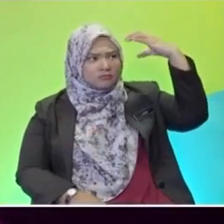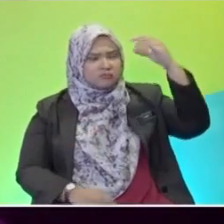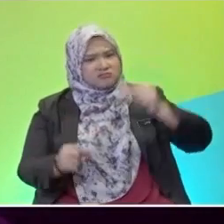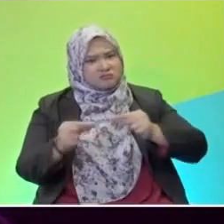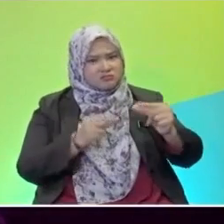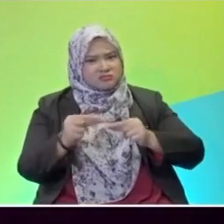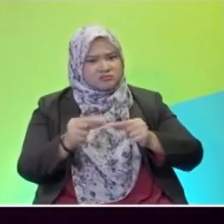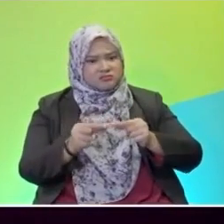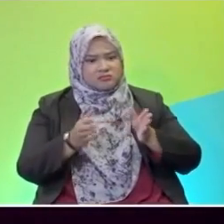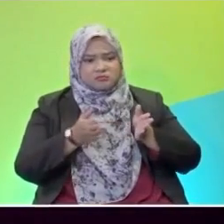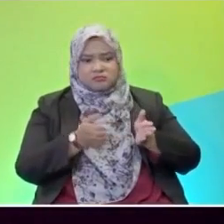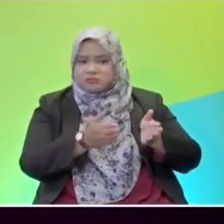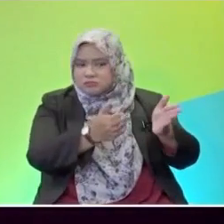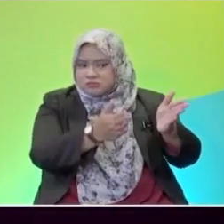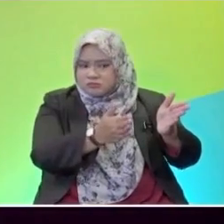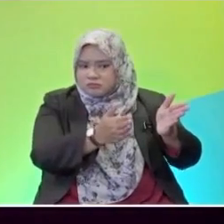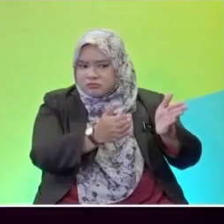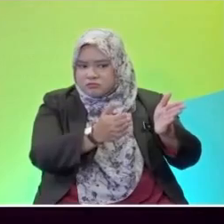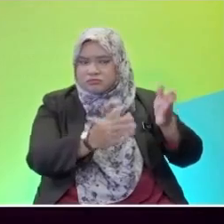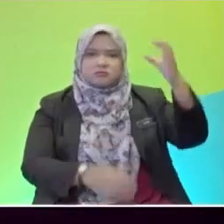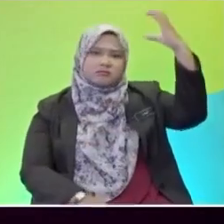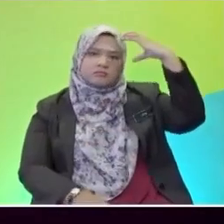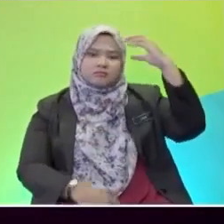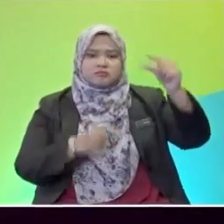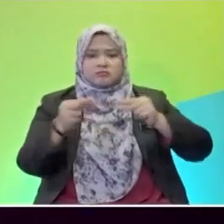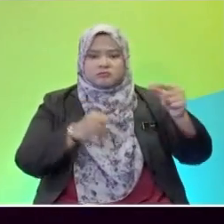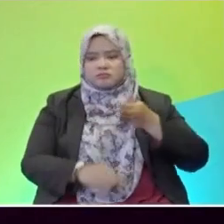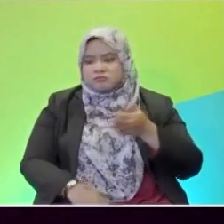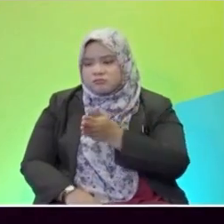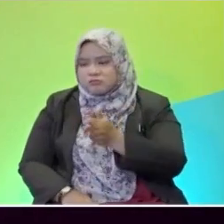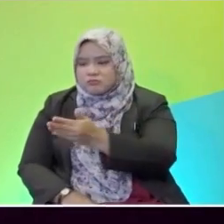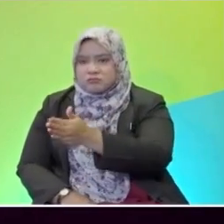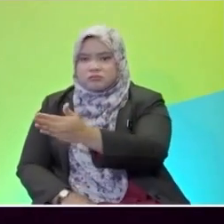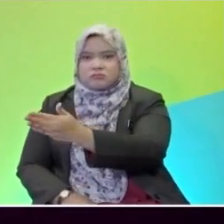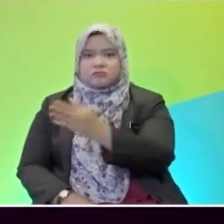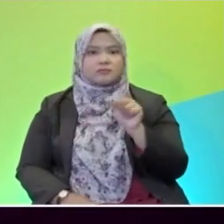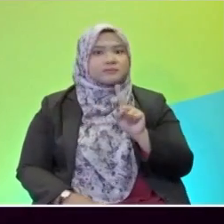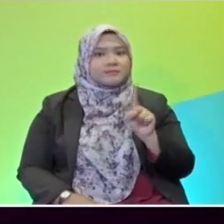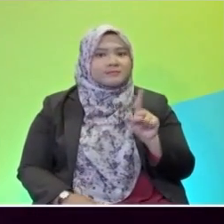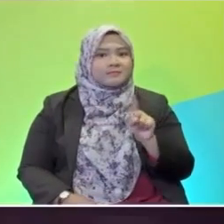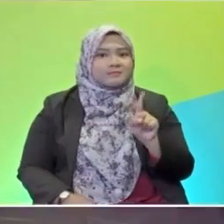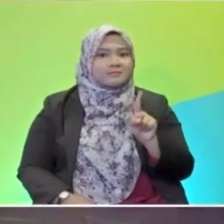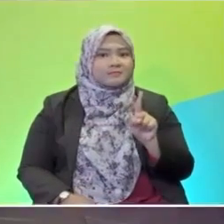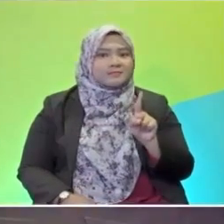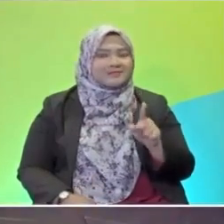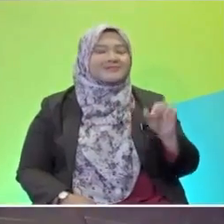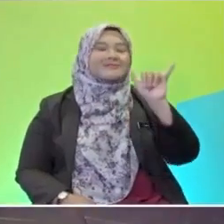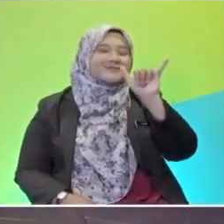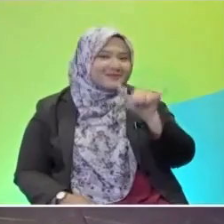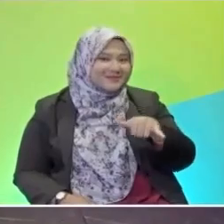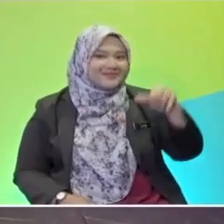kesimpulan yang boleh saya buat berdasarkan ini adalah cahaya itu sebenarnya bergerak lurus cahaya bergerak